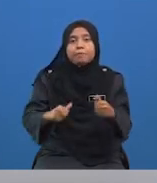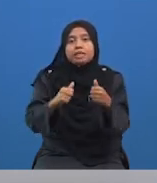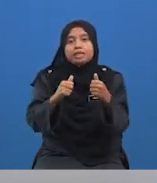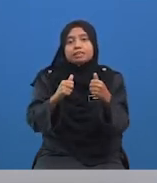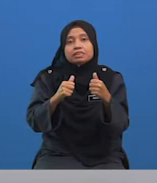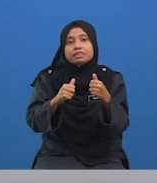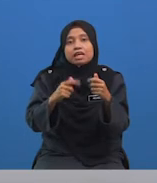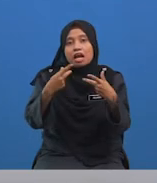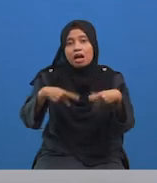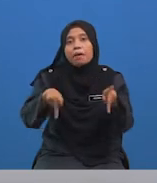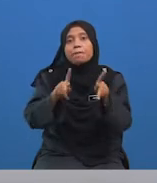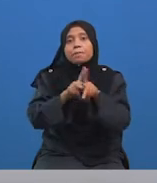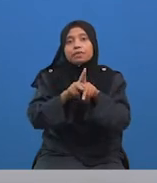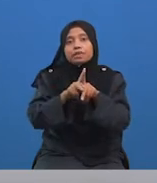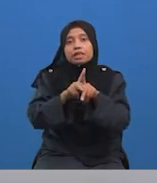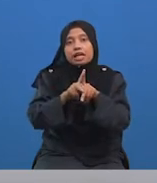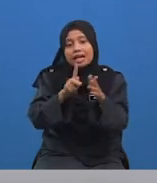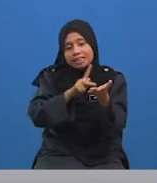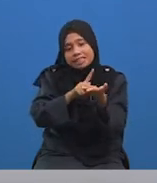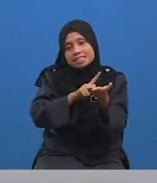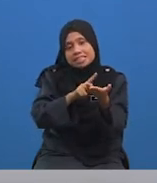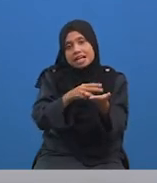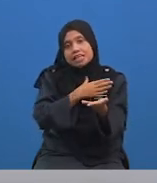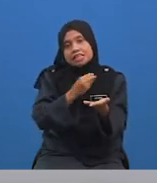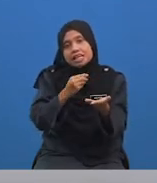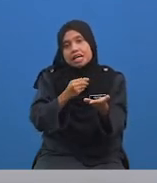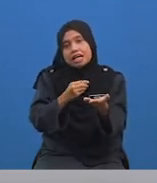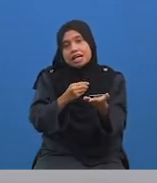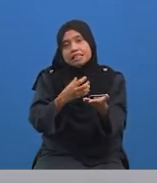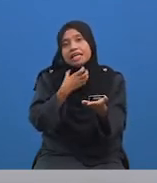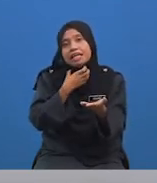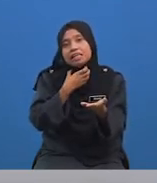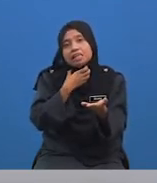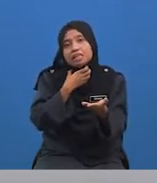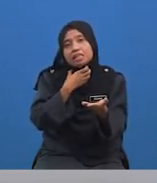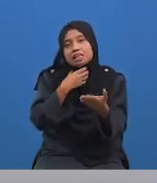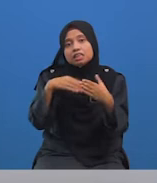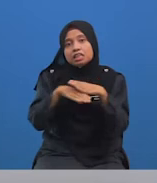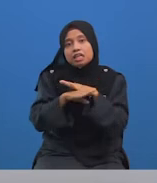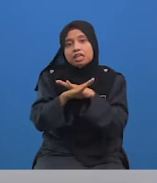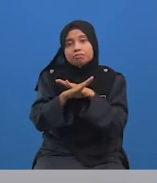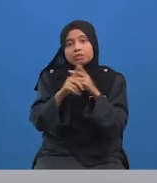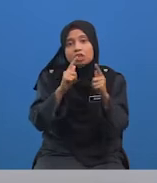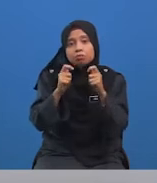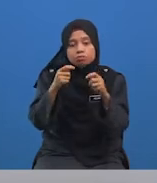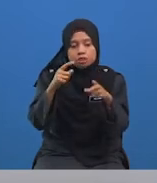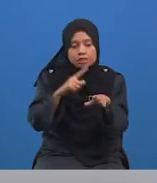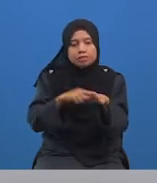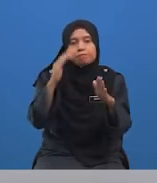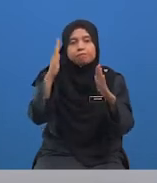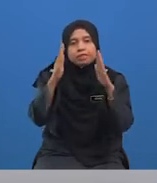mengaplikasikan kepentingan, kesan dan etika dalam telekomunikasi di Malaysia